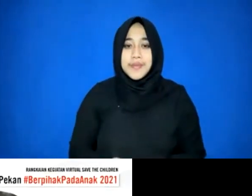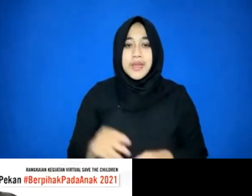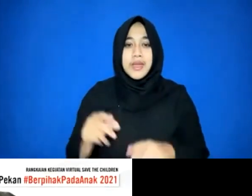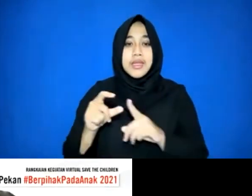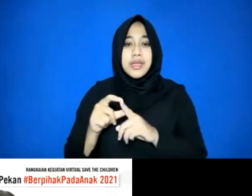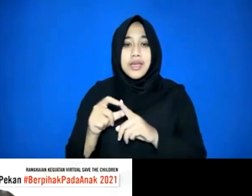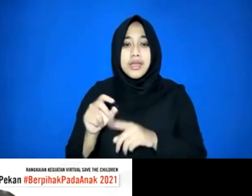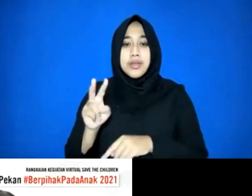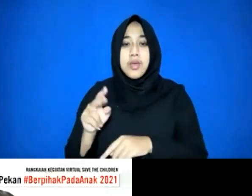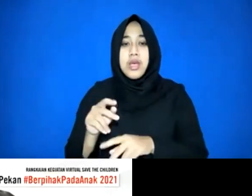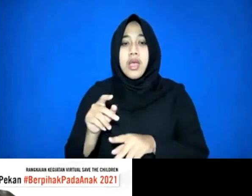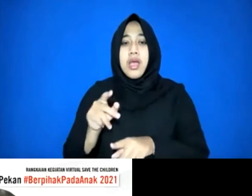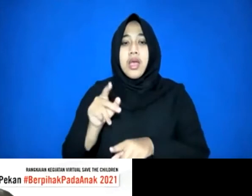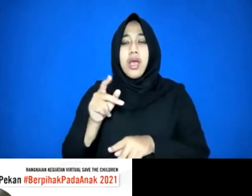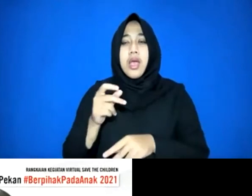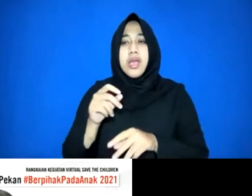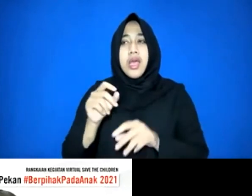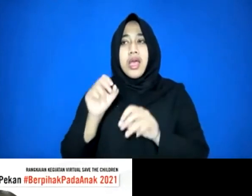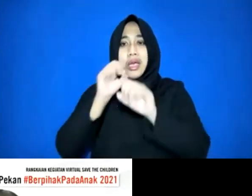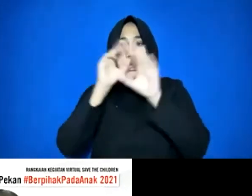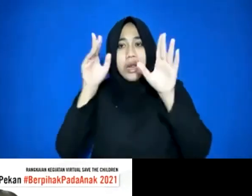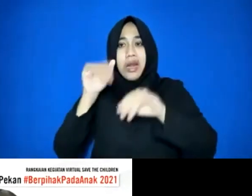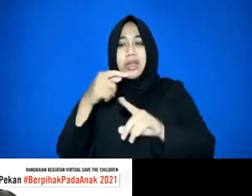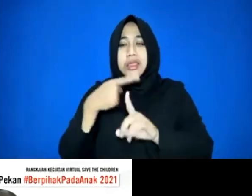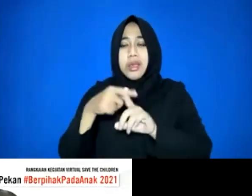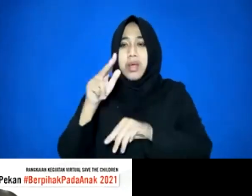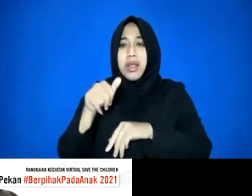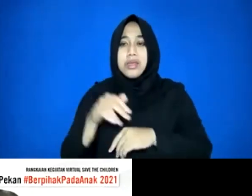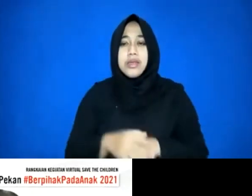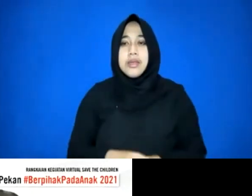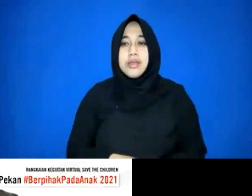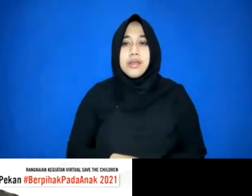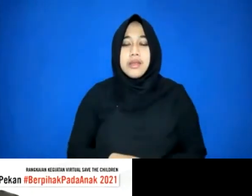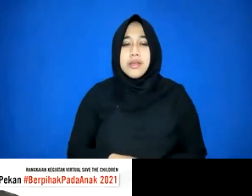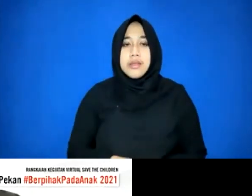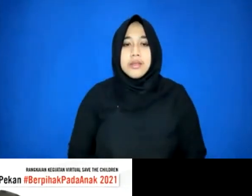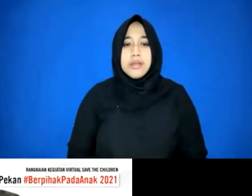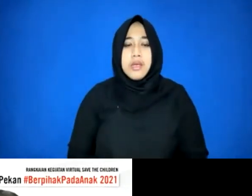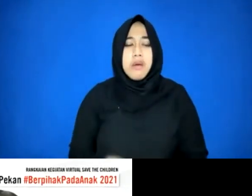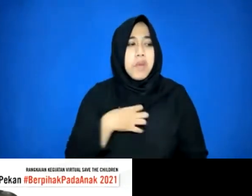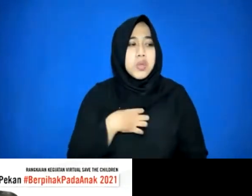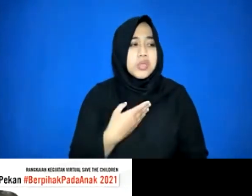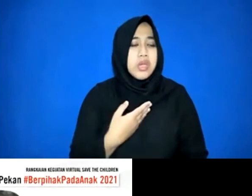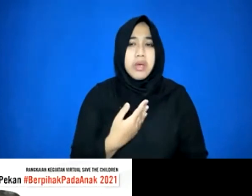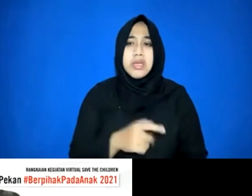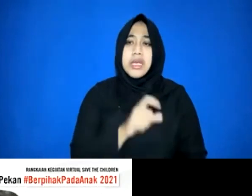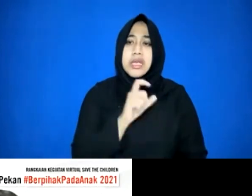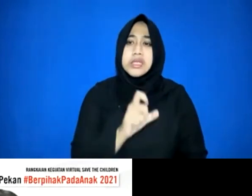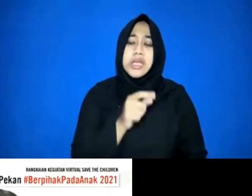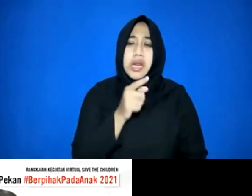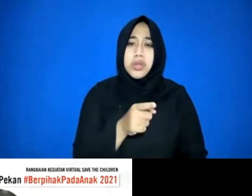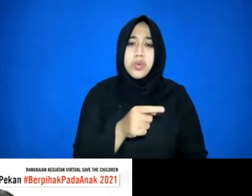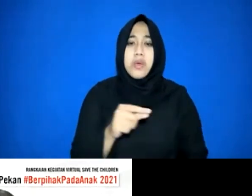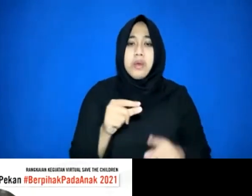terus kalau ada keterangan lain gitu, tambah lagi gitu. Jadi dengan kode dan sebagainya. Maksud saya mungkin dengan cara itu, jadi si Pexos